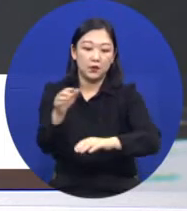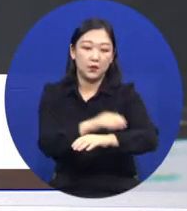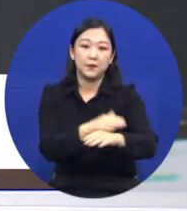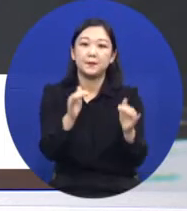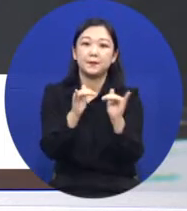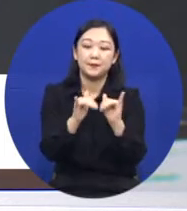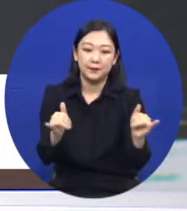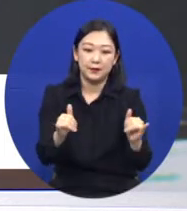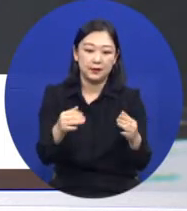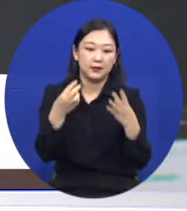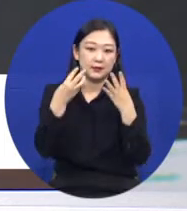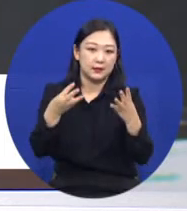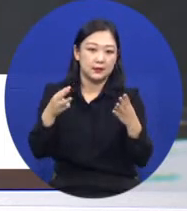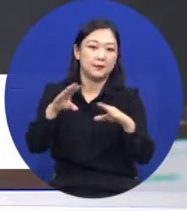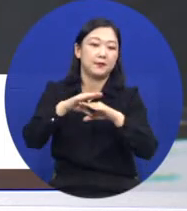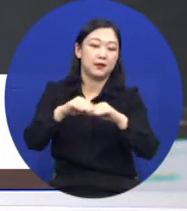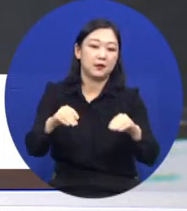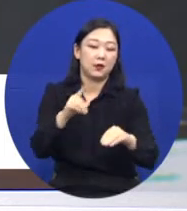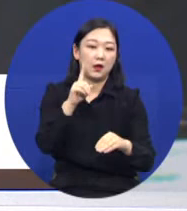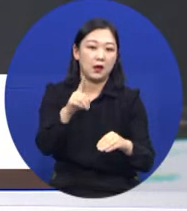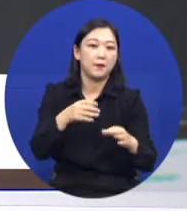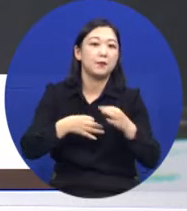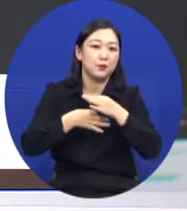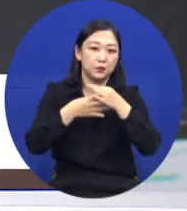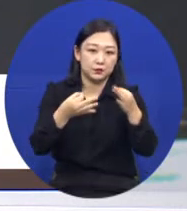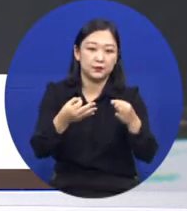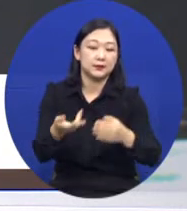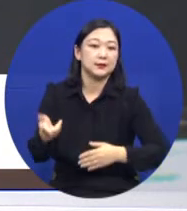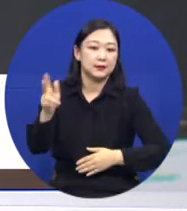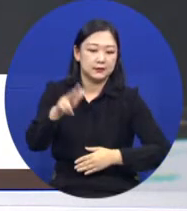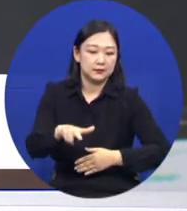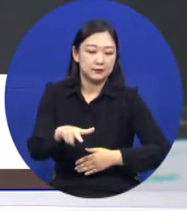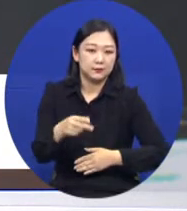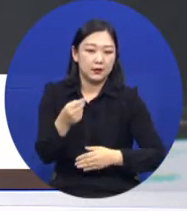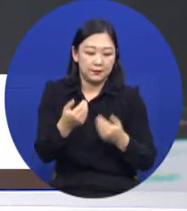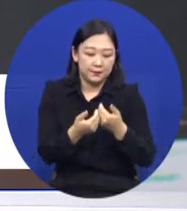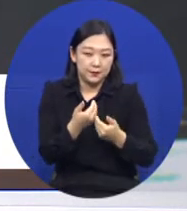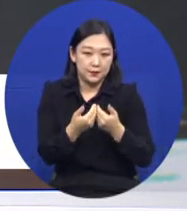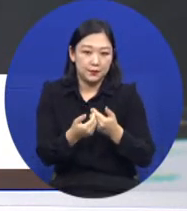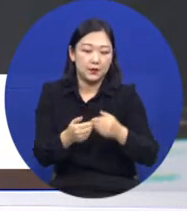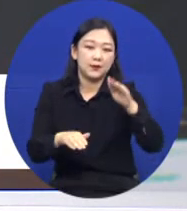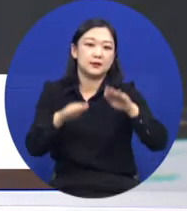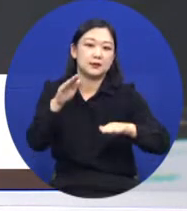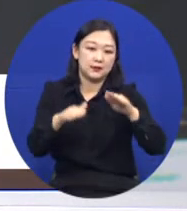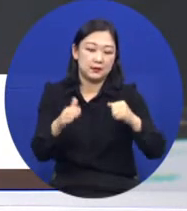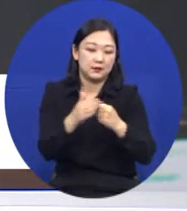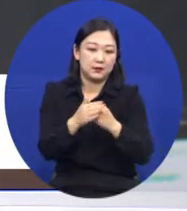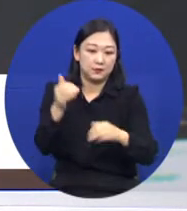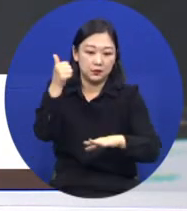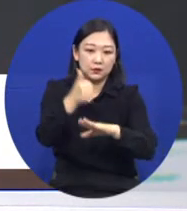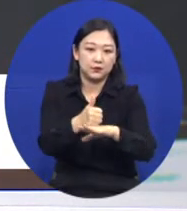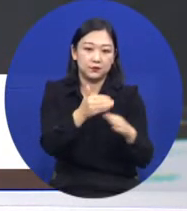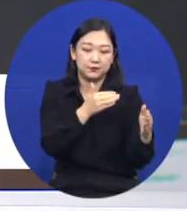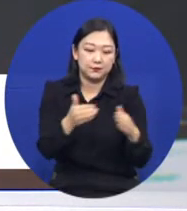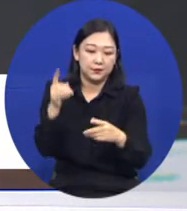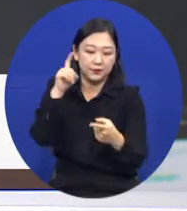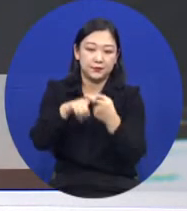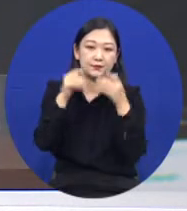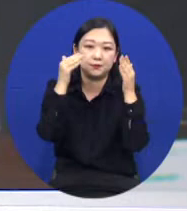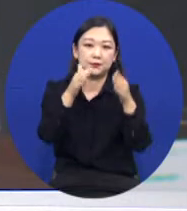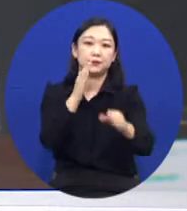4 3 해결의 한 목소리를 냈지만 미묘한 온도차를 보여 최종 처리 여부에 관심이 쏠리고